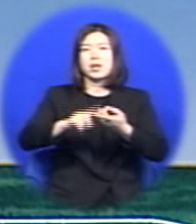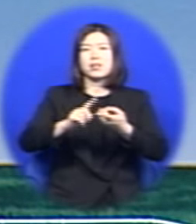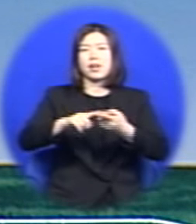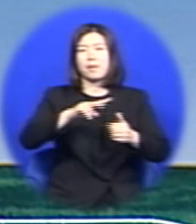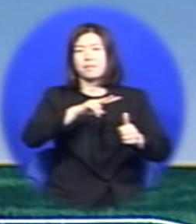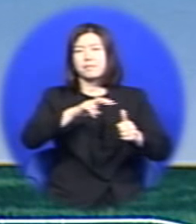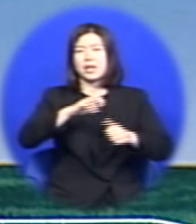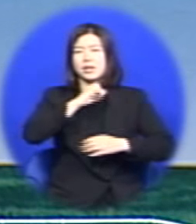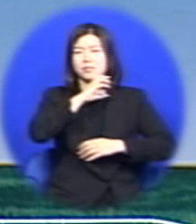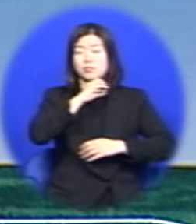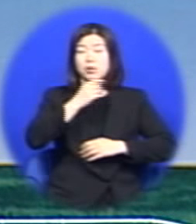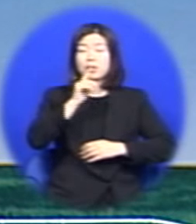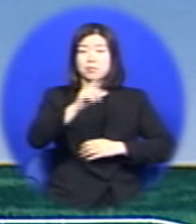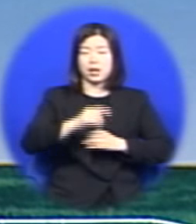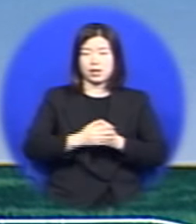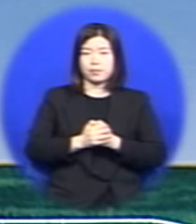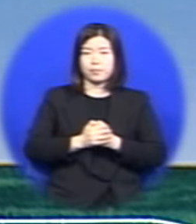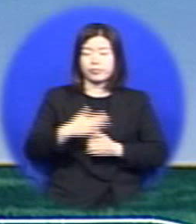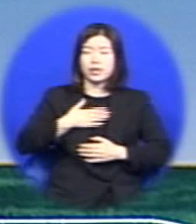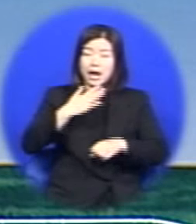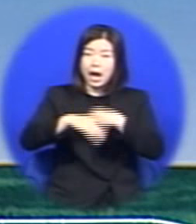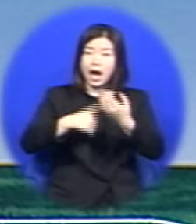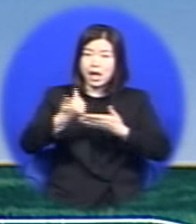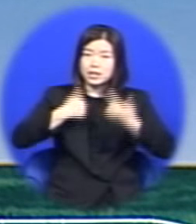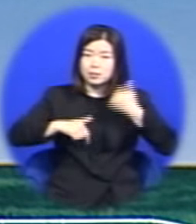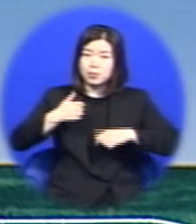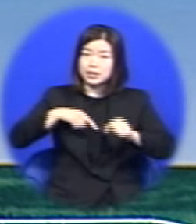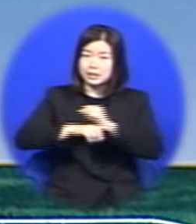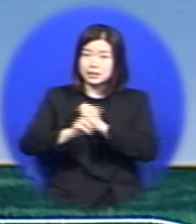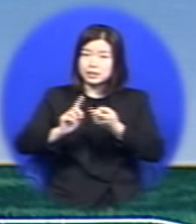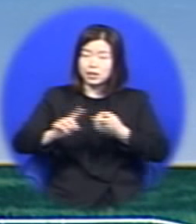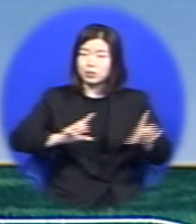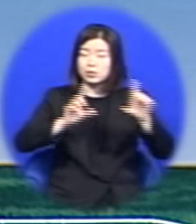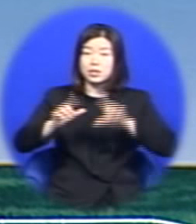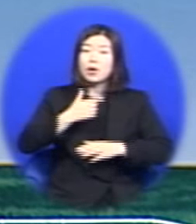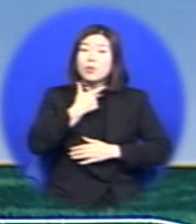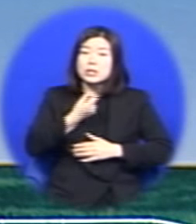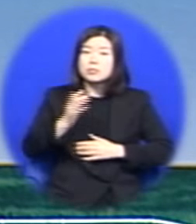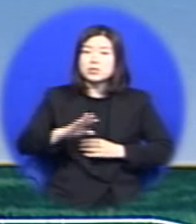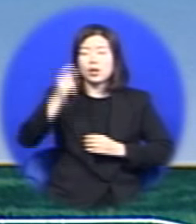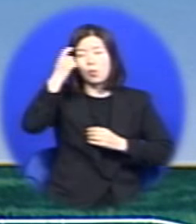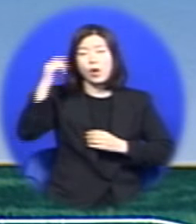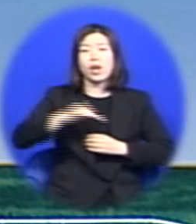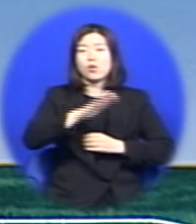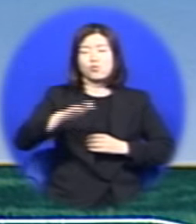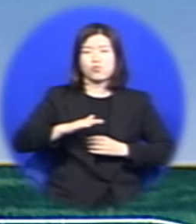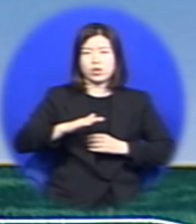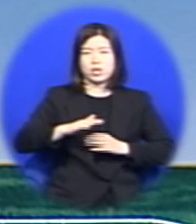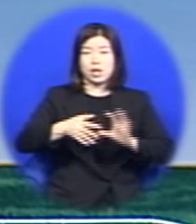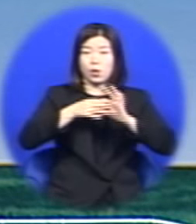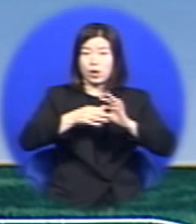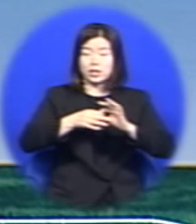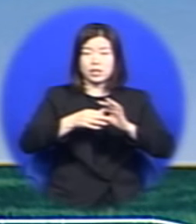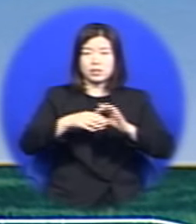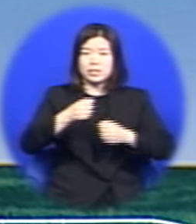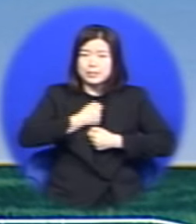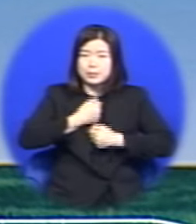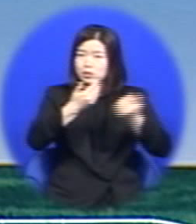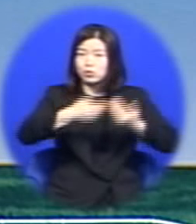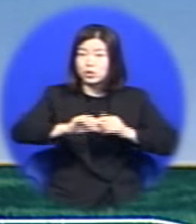거예요. 나는 하나님 기뻐하는 뜻대로 살려고 했는데 하나님은 왜 우리의 관계를 지켜주지 않으시는